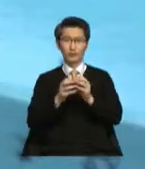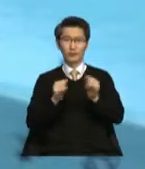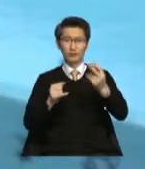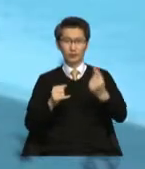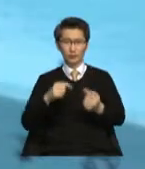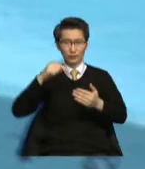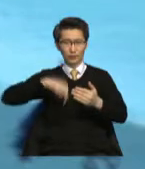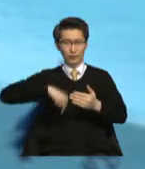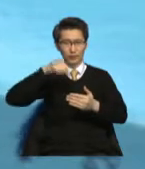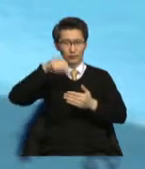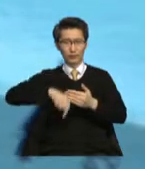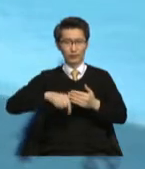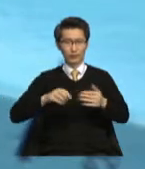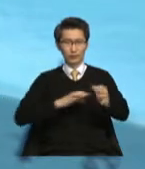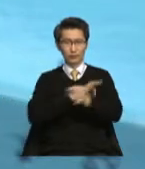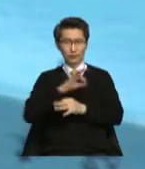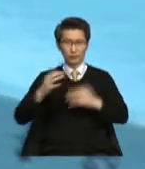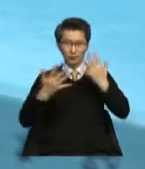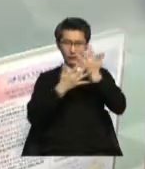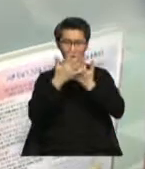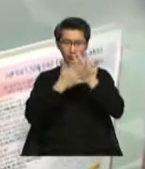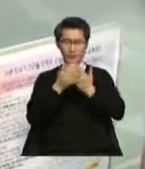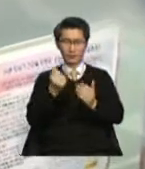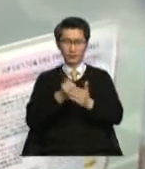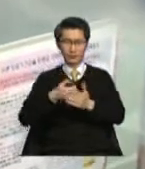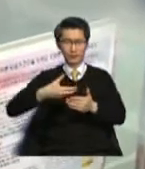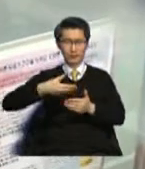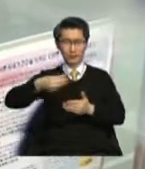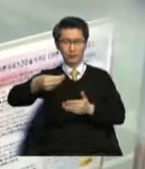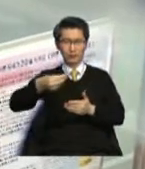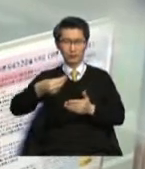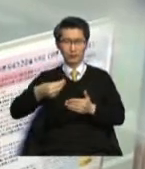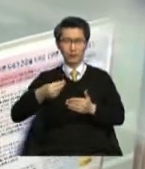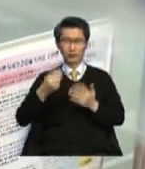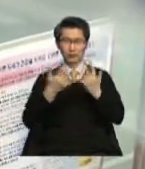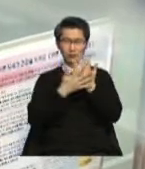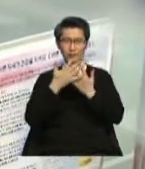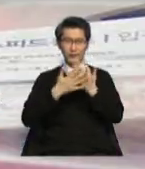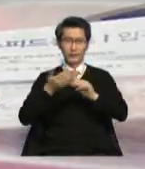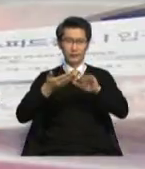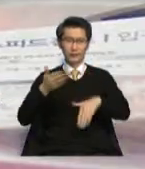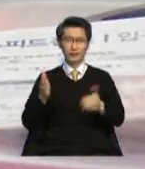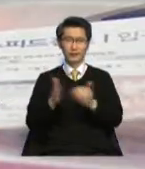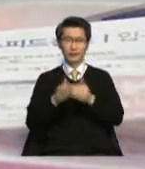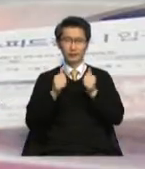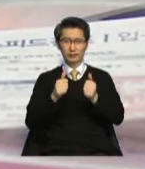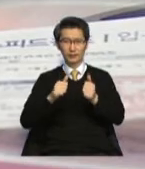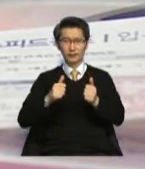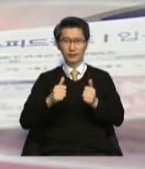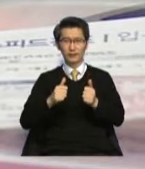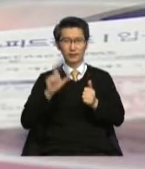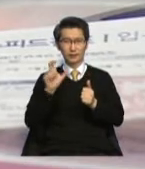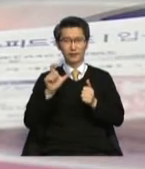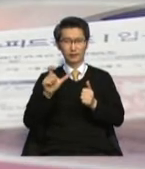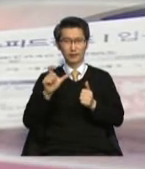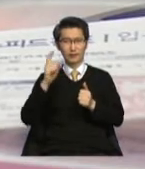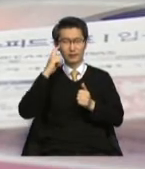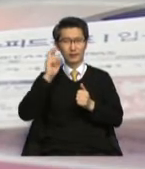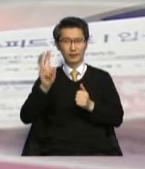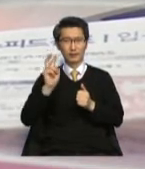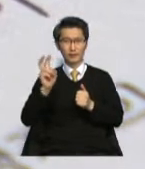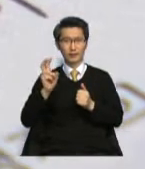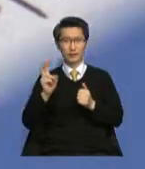대내외적으로 경기 불확실성이 커지고 있는 상황에서 올 하반기까지 대출 심사가 완화될 여력은